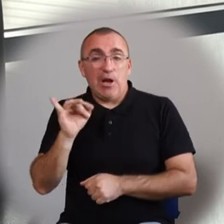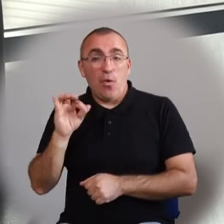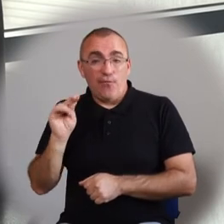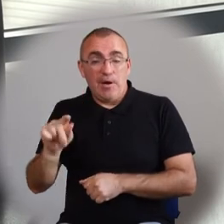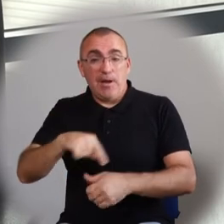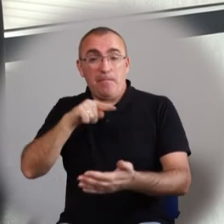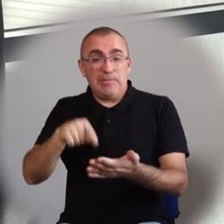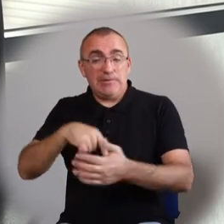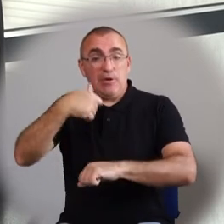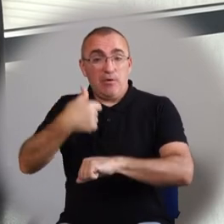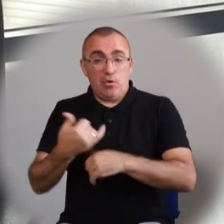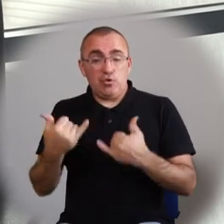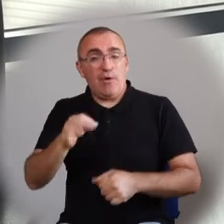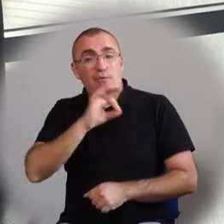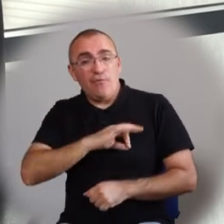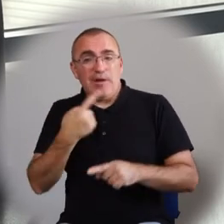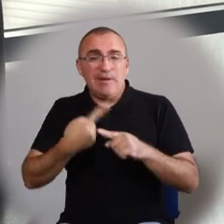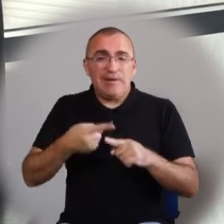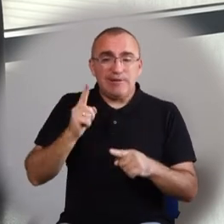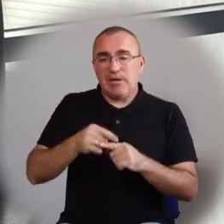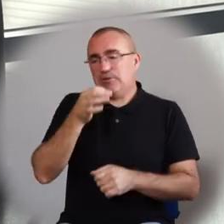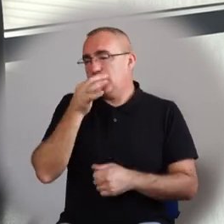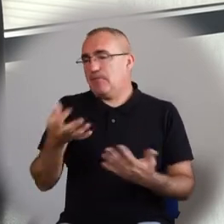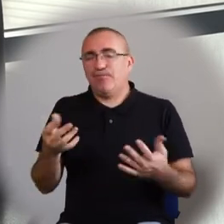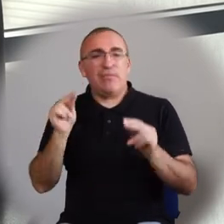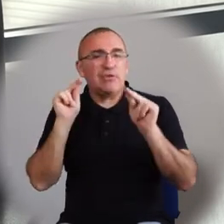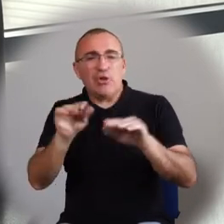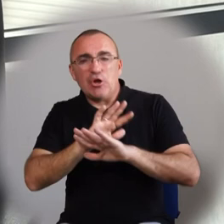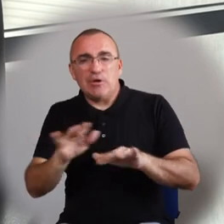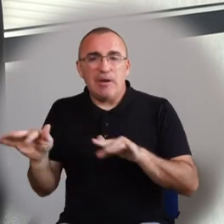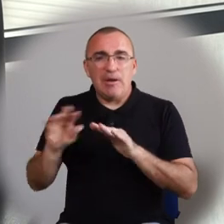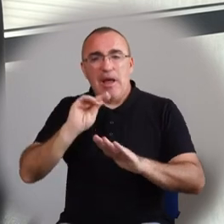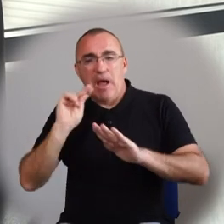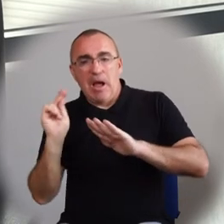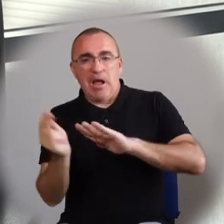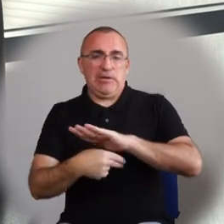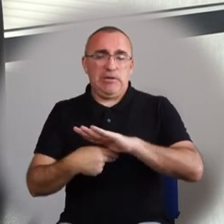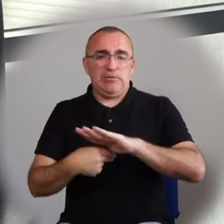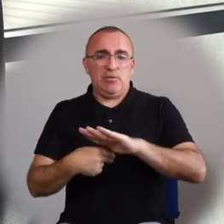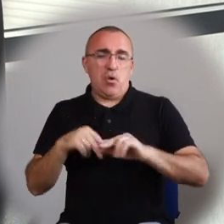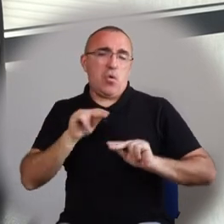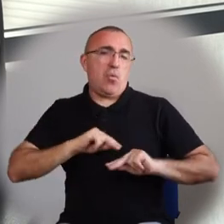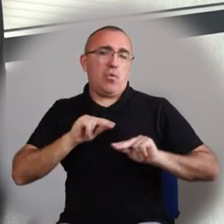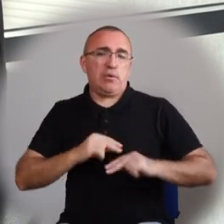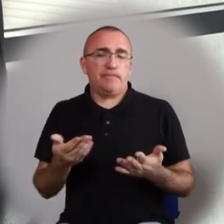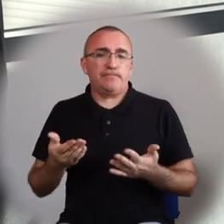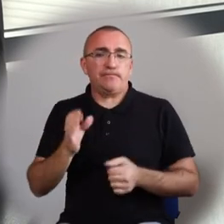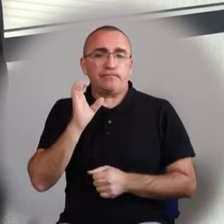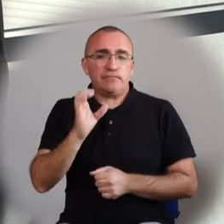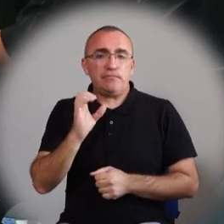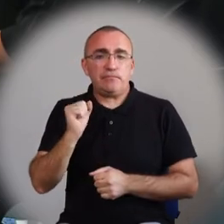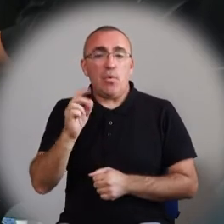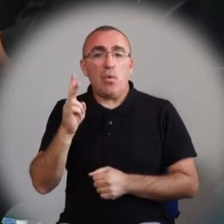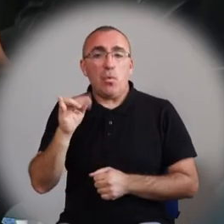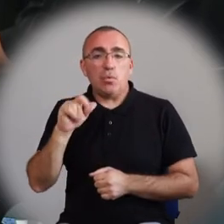чому Степан Кирилович, от міський голова, сьогодні використовує такі, от, ну, скажімо, нечесні методи агітаційної